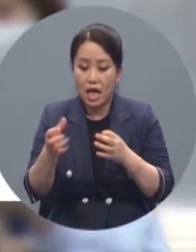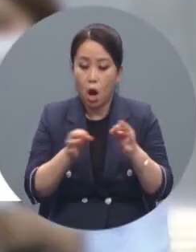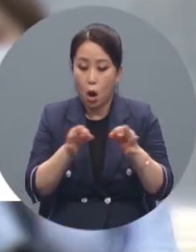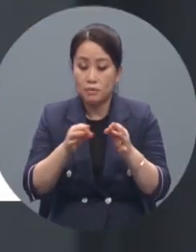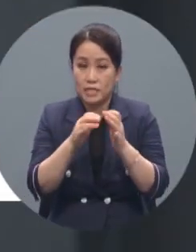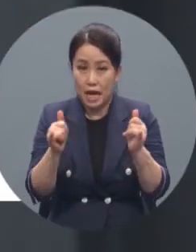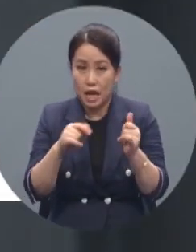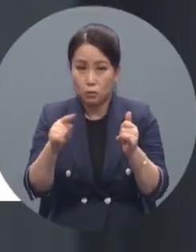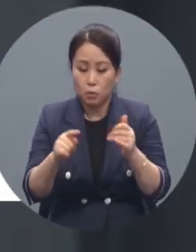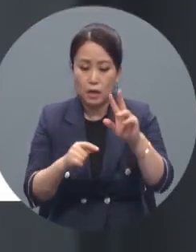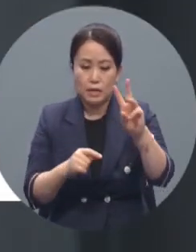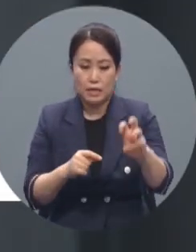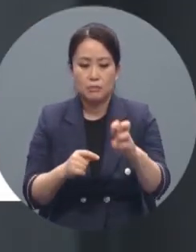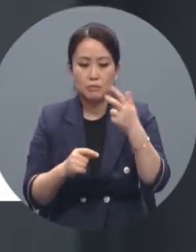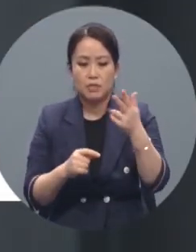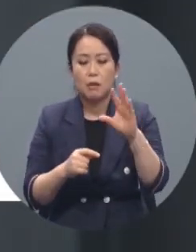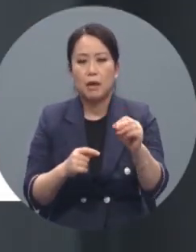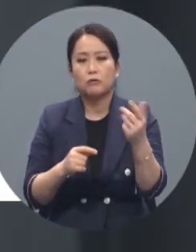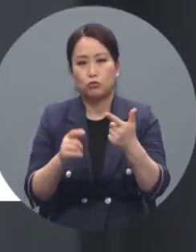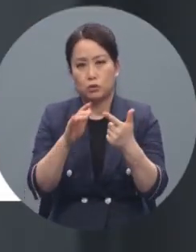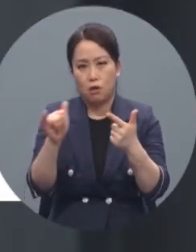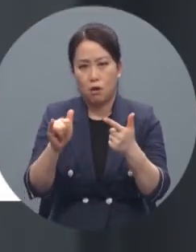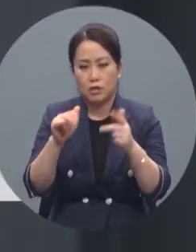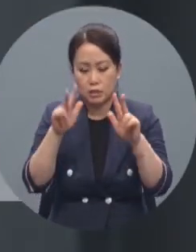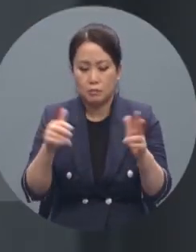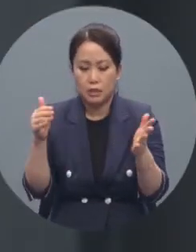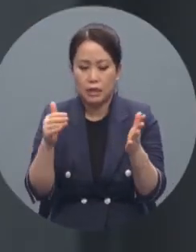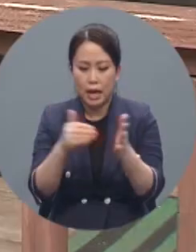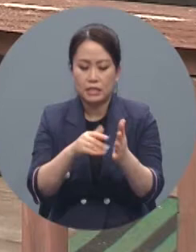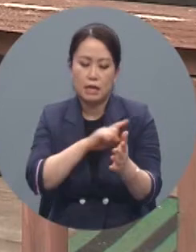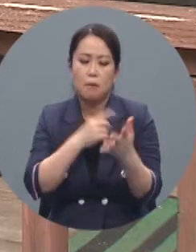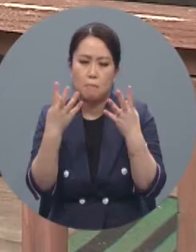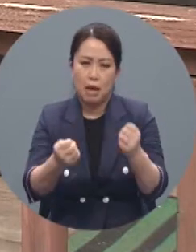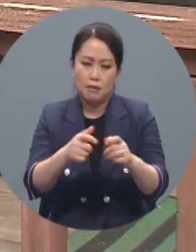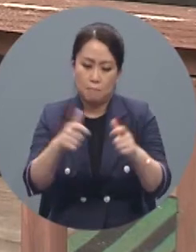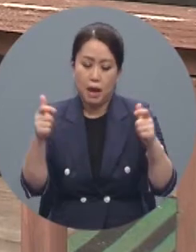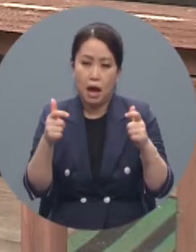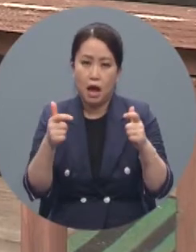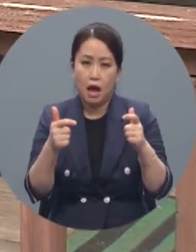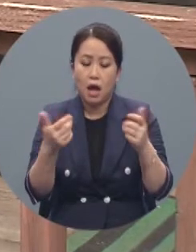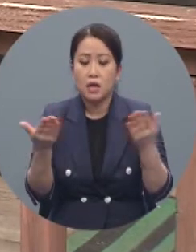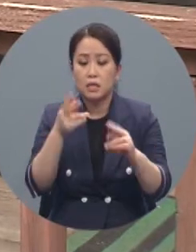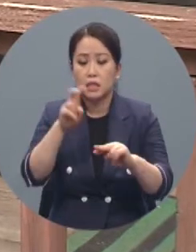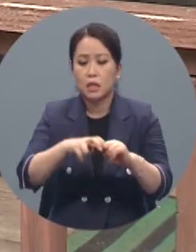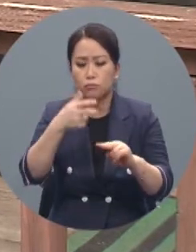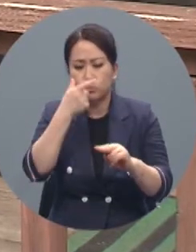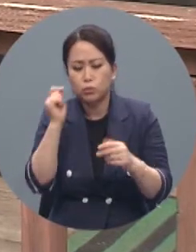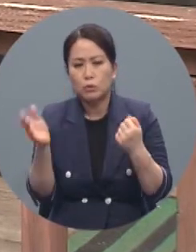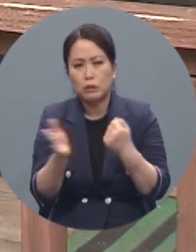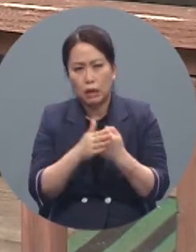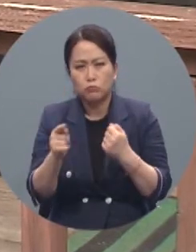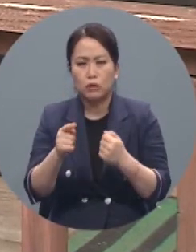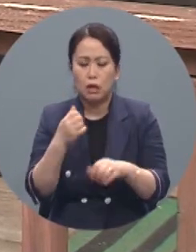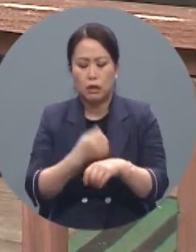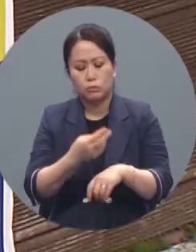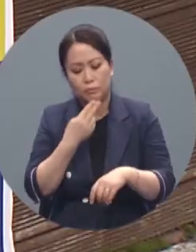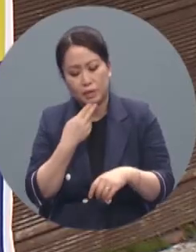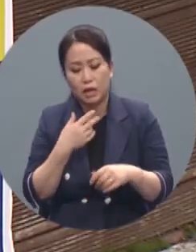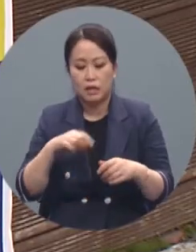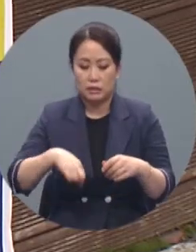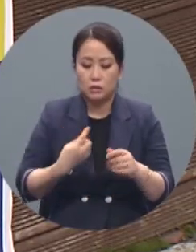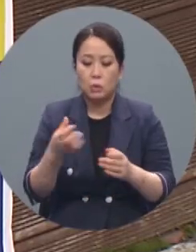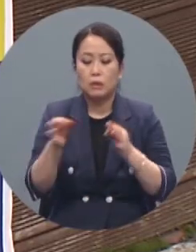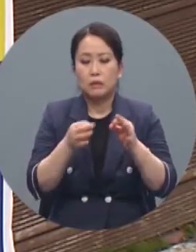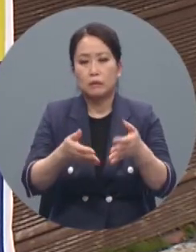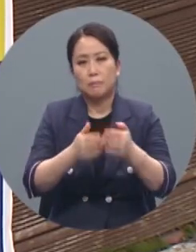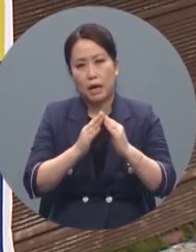6천 명으로 역대 최고치를 기록했습니다. 일자리 부족으로 어쩔 수 없이 창업에 나선 경우도 많아